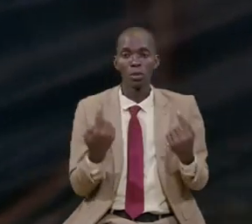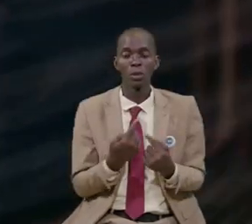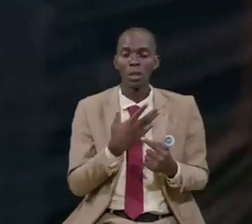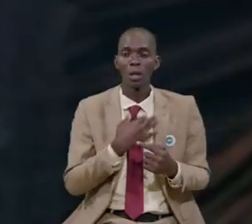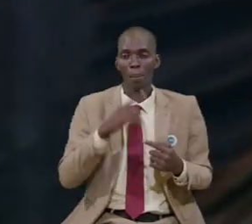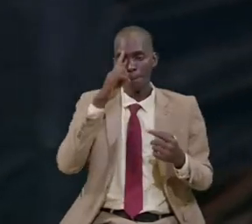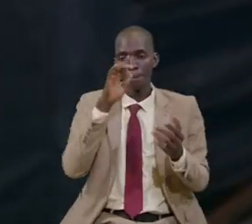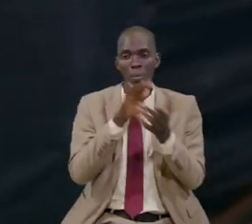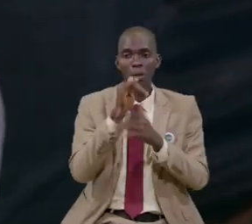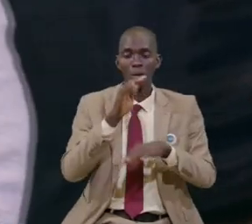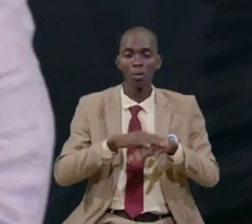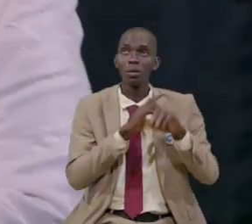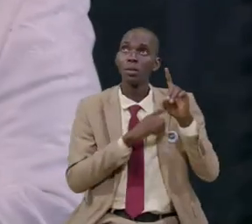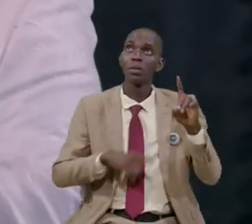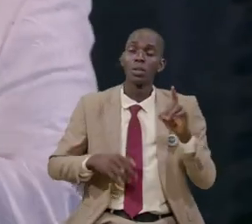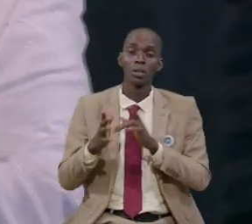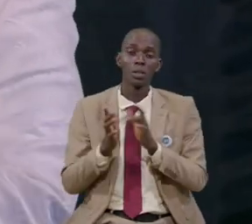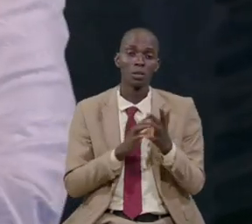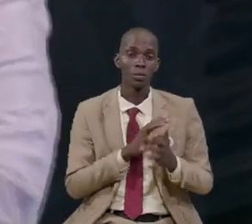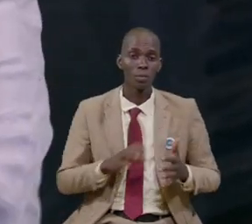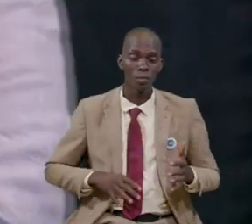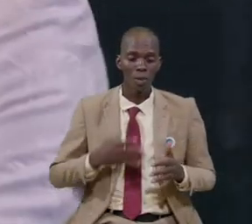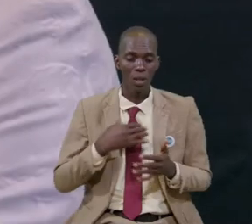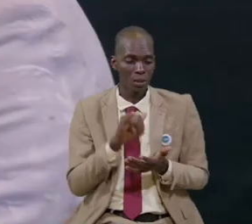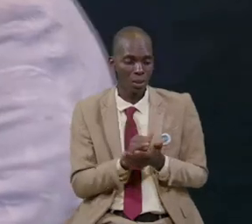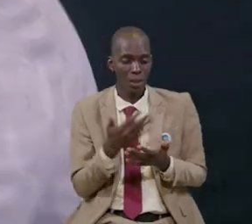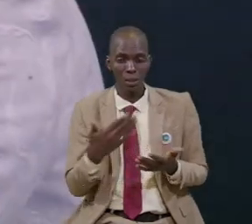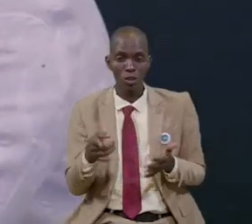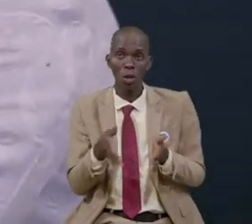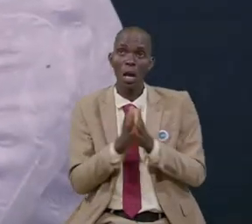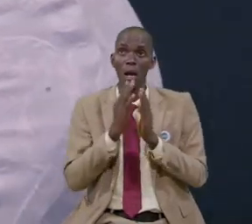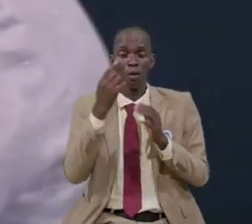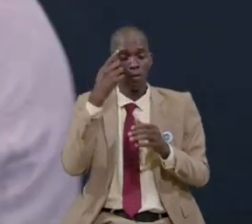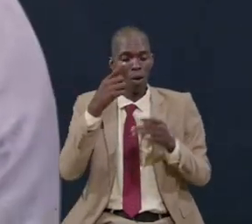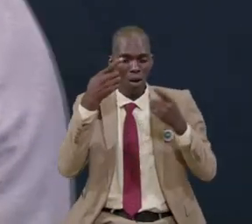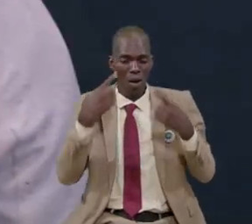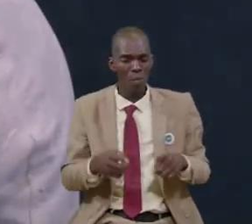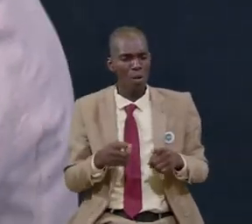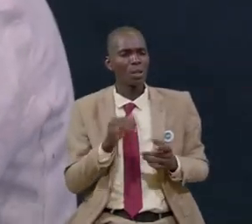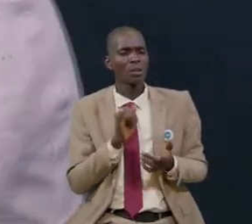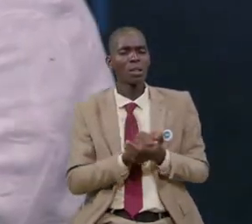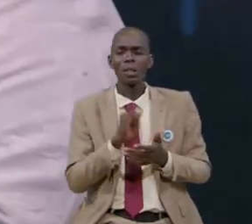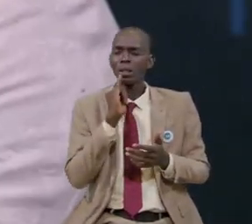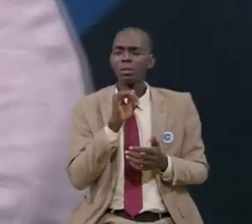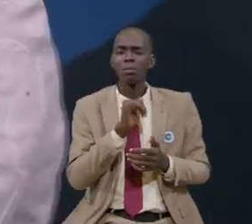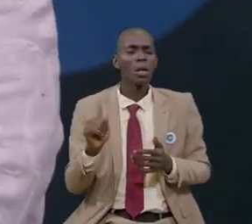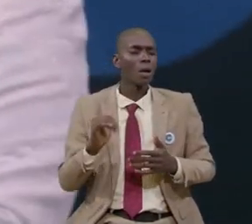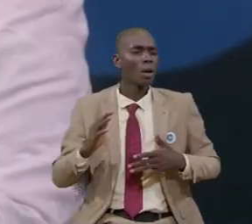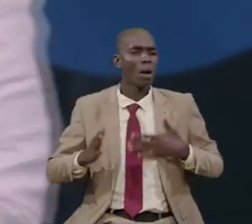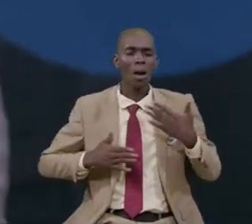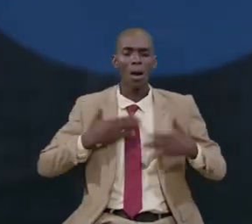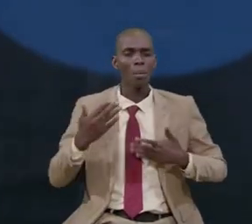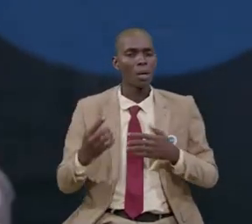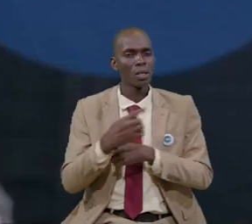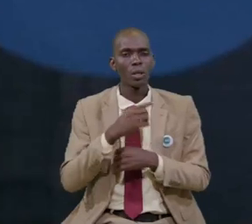Jésus-Christ, et cela vous arrive, alors que c'est un jour heureux, le jour heureux où Jésus